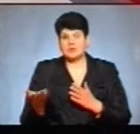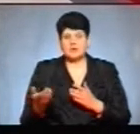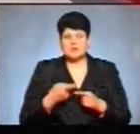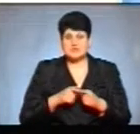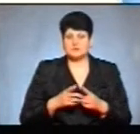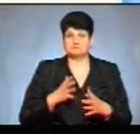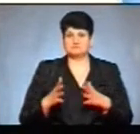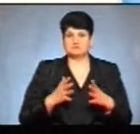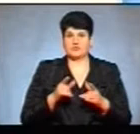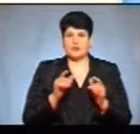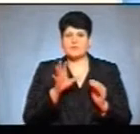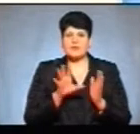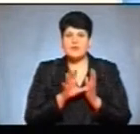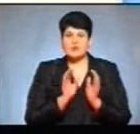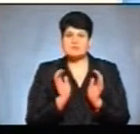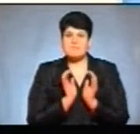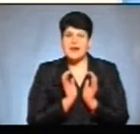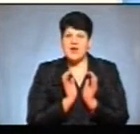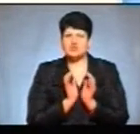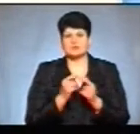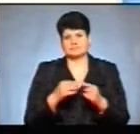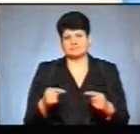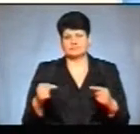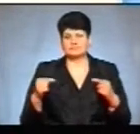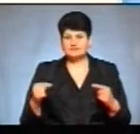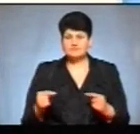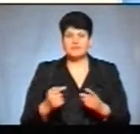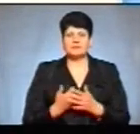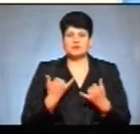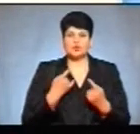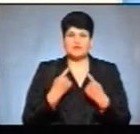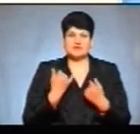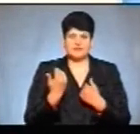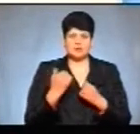стимулювати їх до енергозбереження і так далі, і так далі. Ми сьогодні говорили з вашим керівником